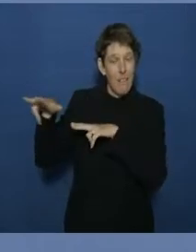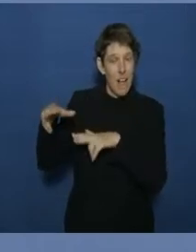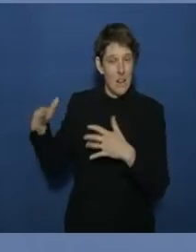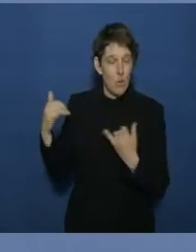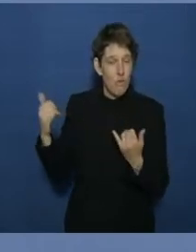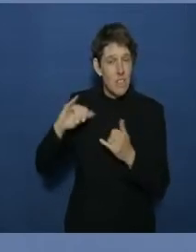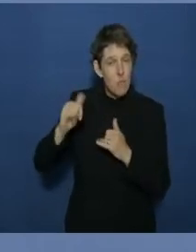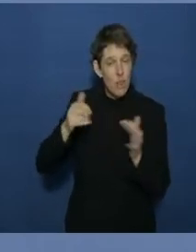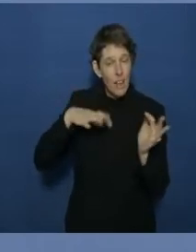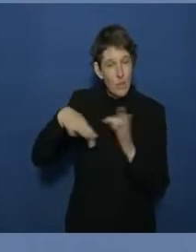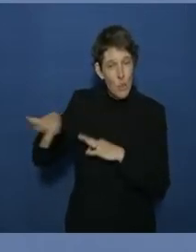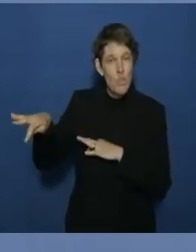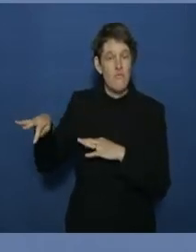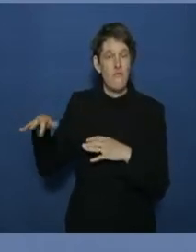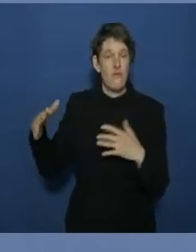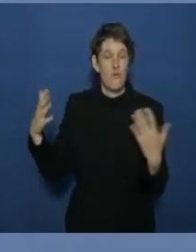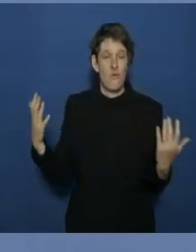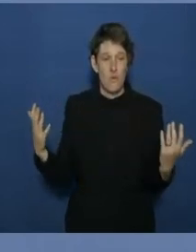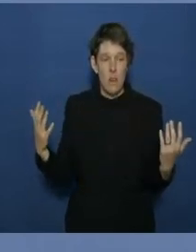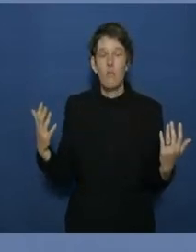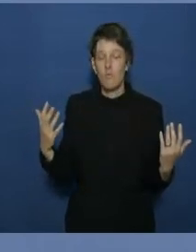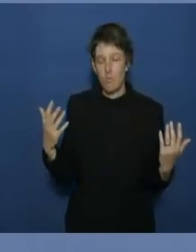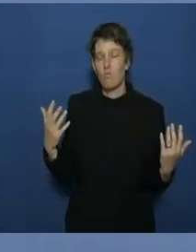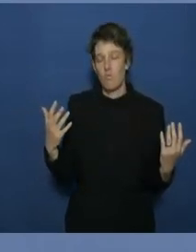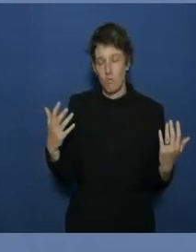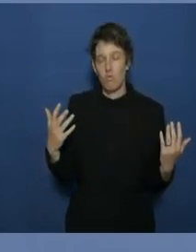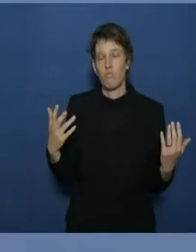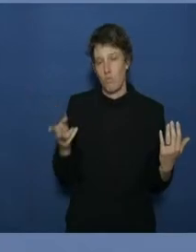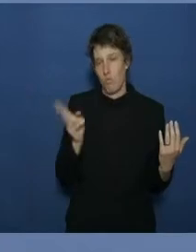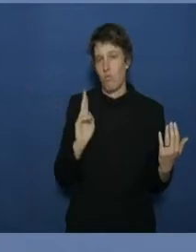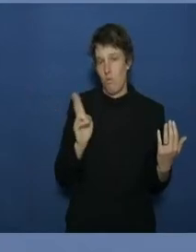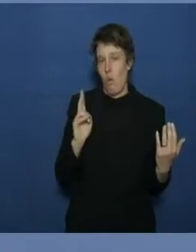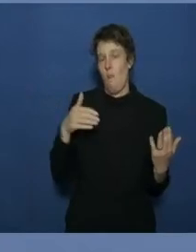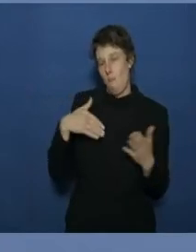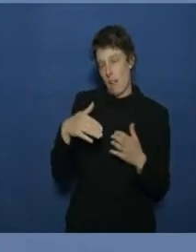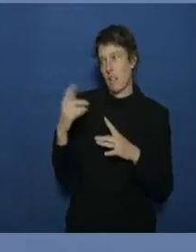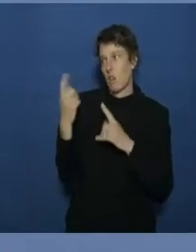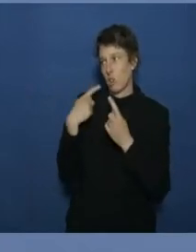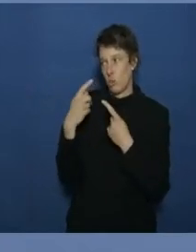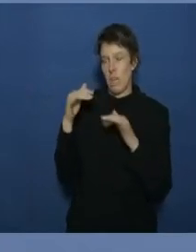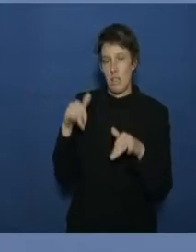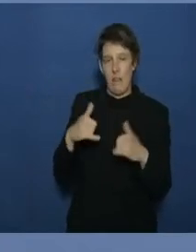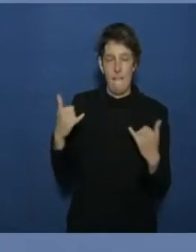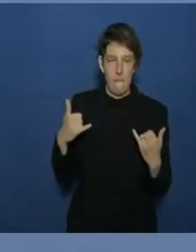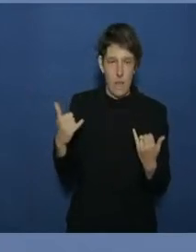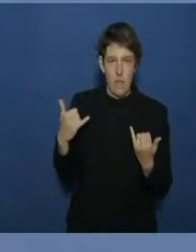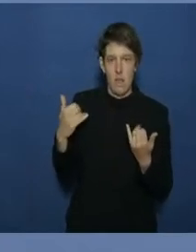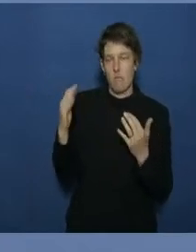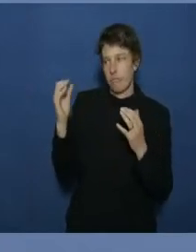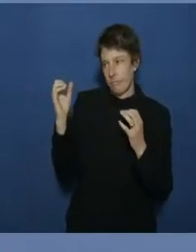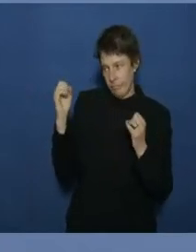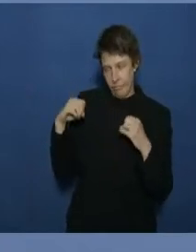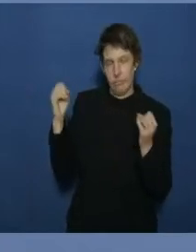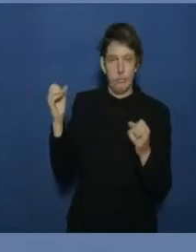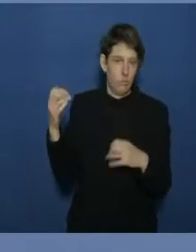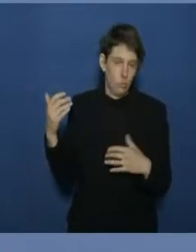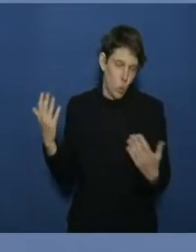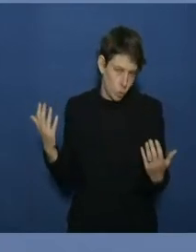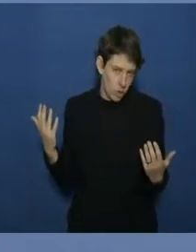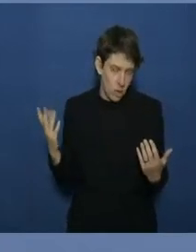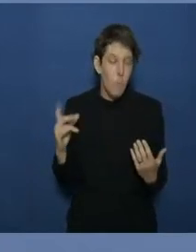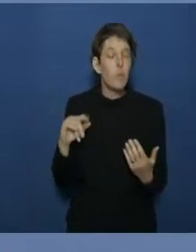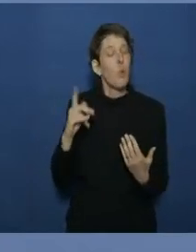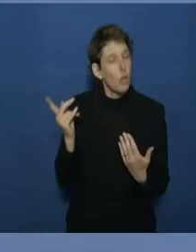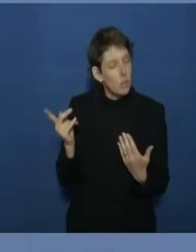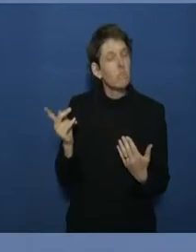Projekte durchgeführt werden, das wird noch Gegenstand von Gesprächen sein. Wie gesagt, es ist vereinbart, dass bei der Gestaltung